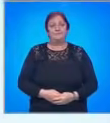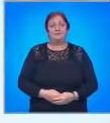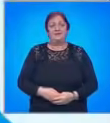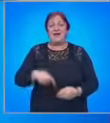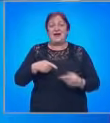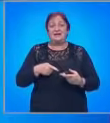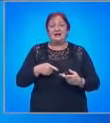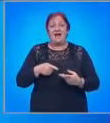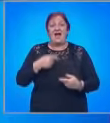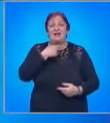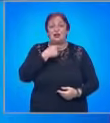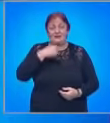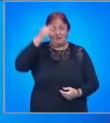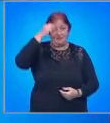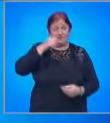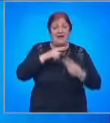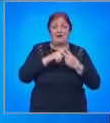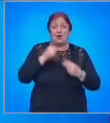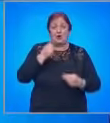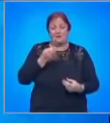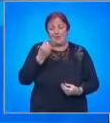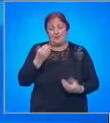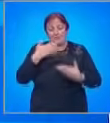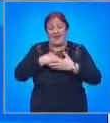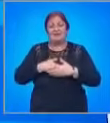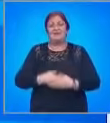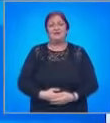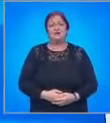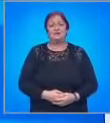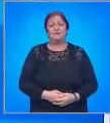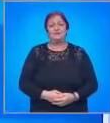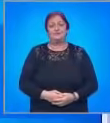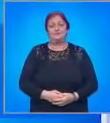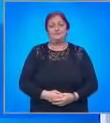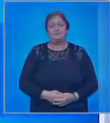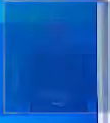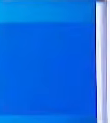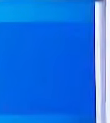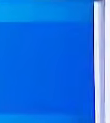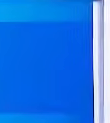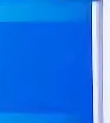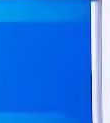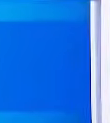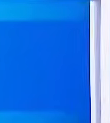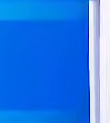А сега, гласовете на България и Нора Арсова. Приятна вечер. Приятна вечер.